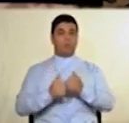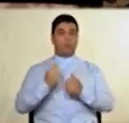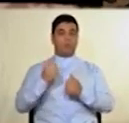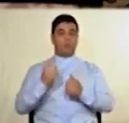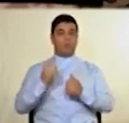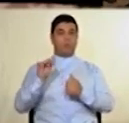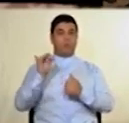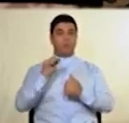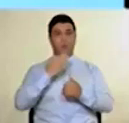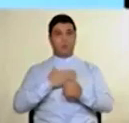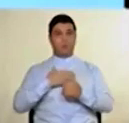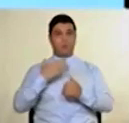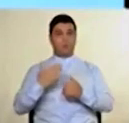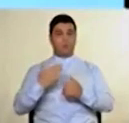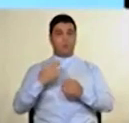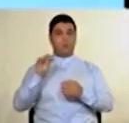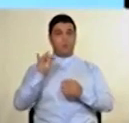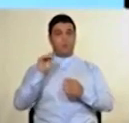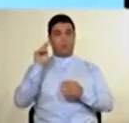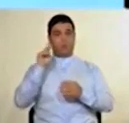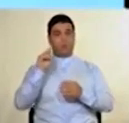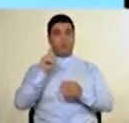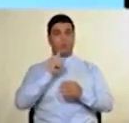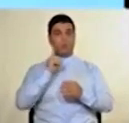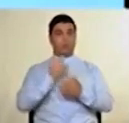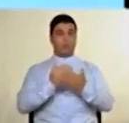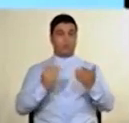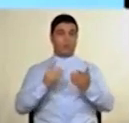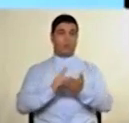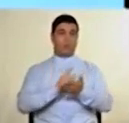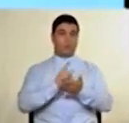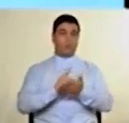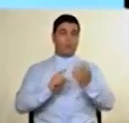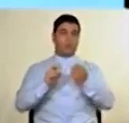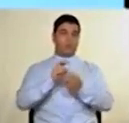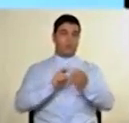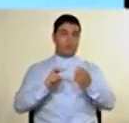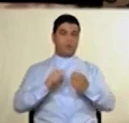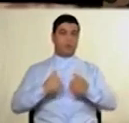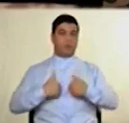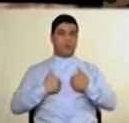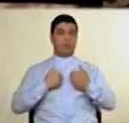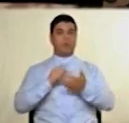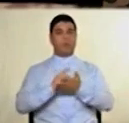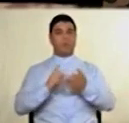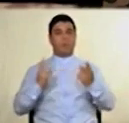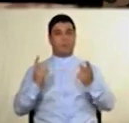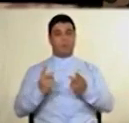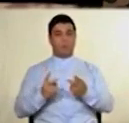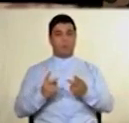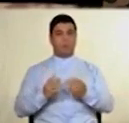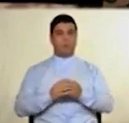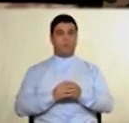tarix sevar, tarixni o'rganuvchi yoshlar, demak, albatta izlanishga ahamiyat berishimiz kerak ekan.